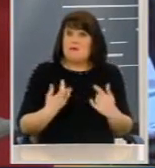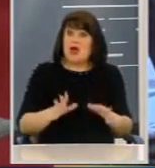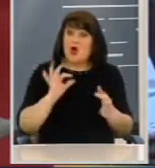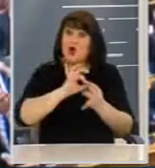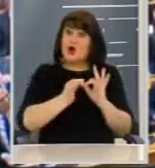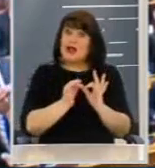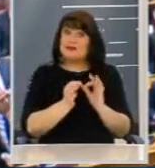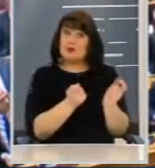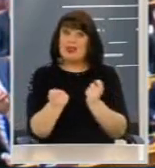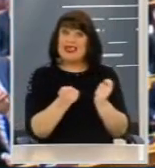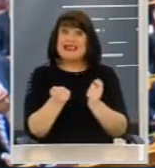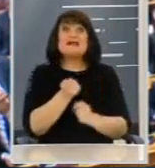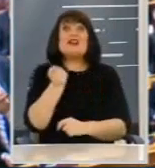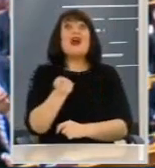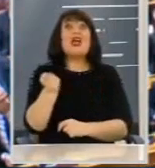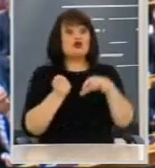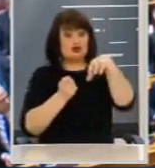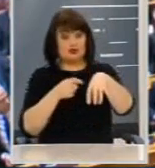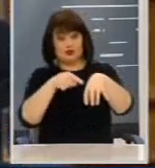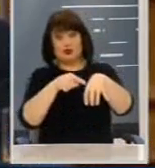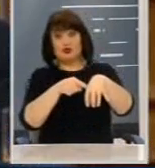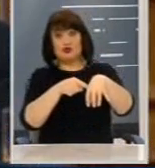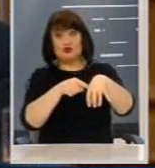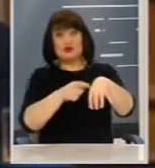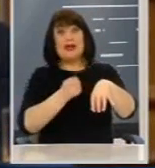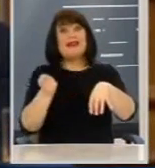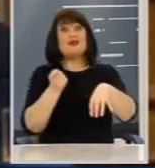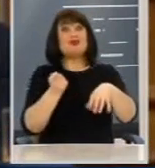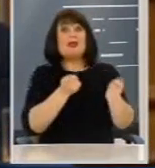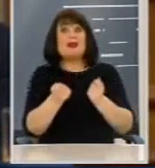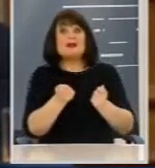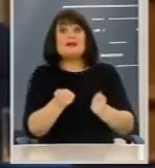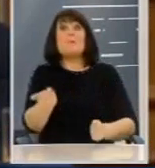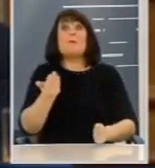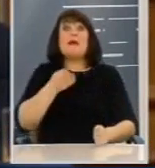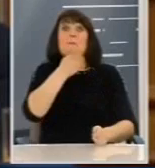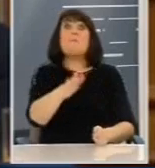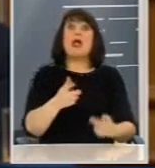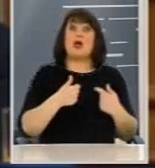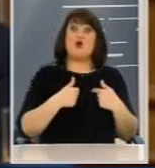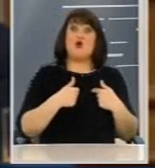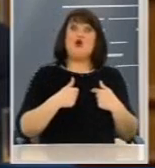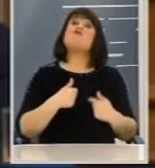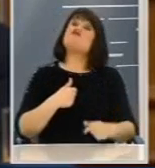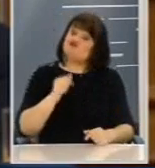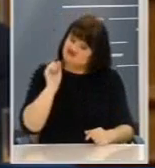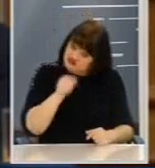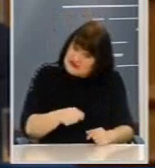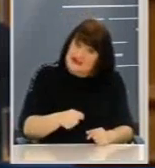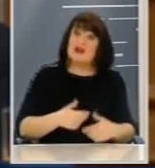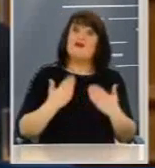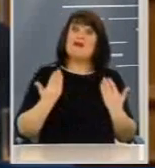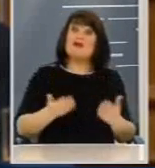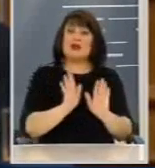Οργανισμού Διαχείρισης Χρέους, Δημοσίου Χρέους, πριν πάω εγώ. Βεβαίως,